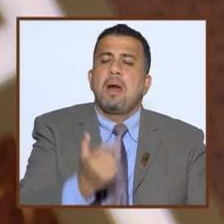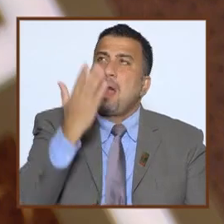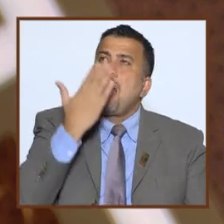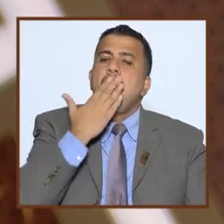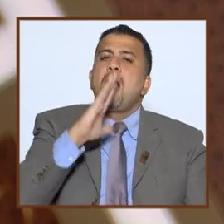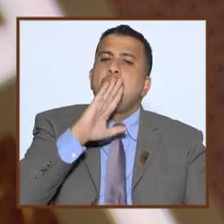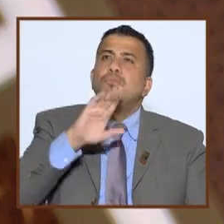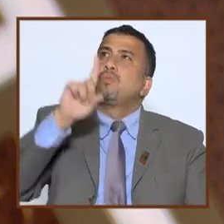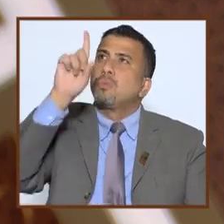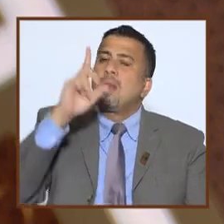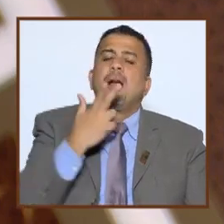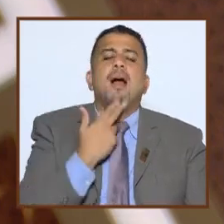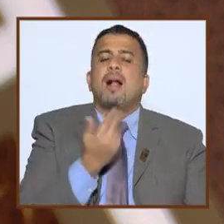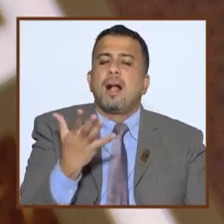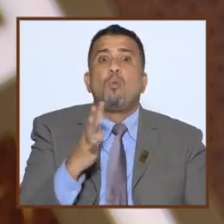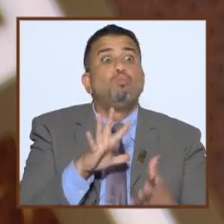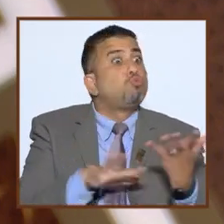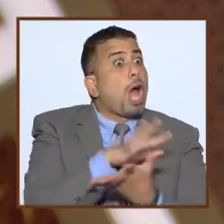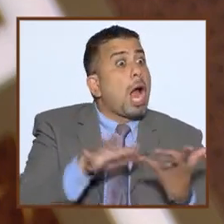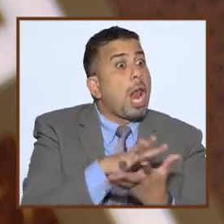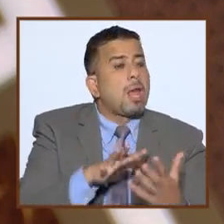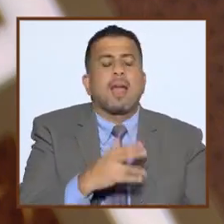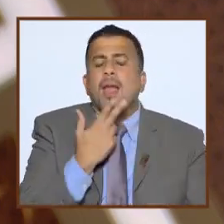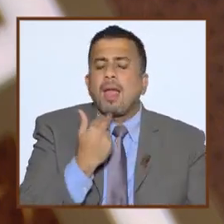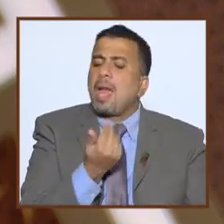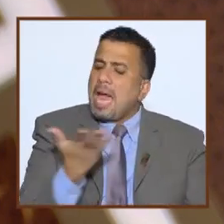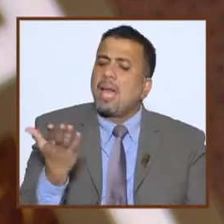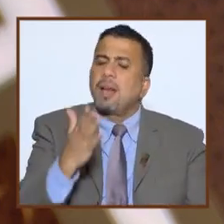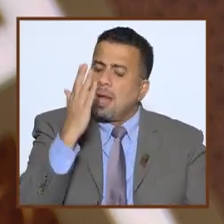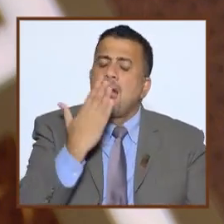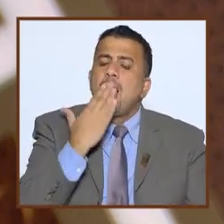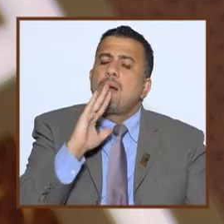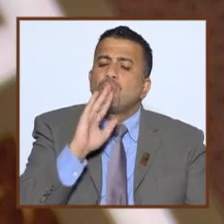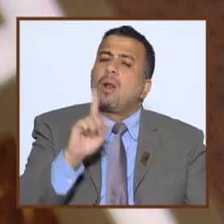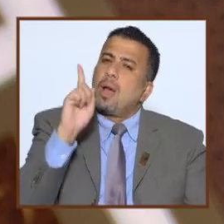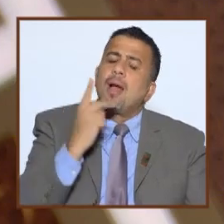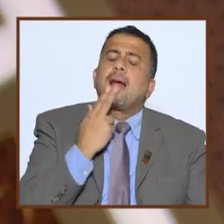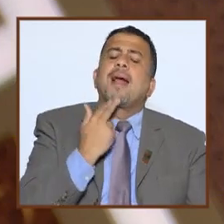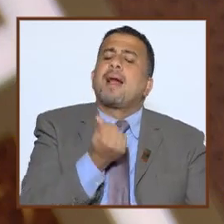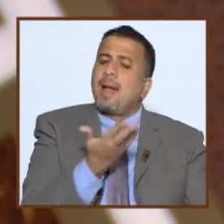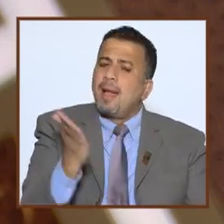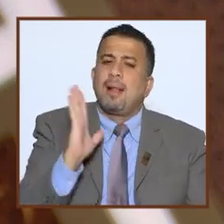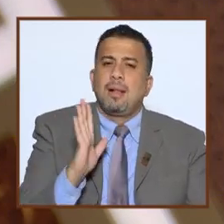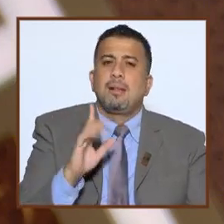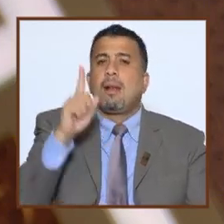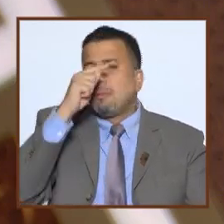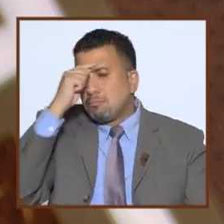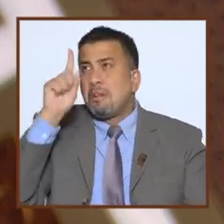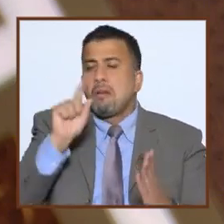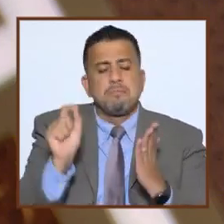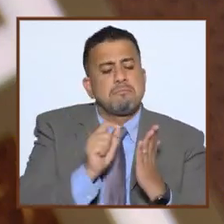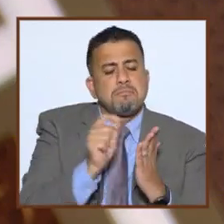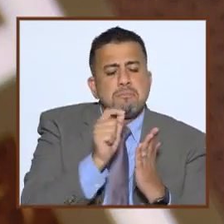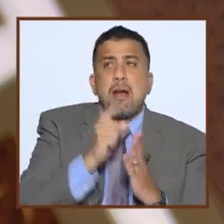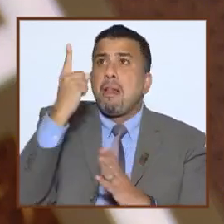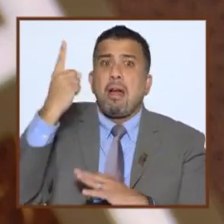على الثقه بالله واحسان الظن بالله وان الله تعالى بيده الامر كله وانا ما شاء الله كان وما لم يشه لم يكن والله